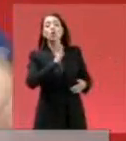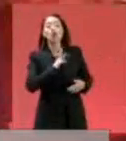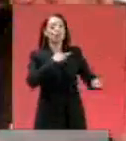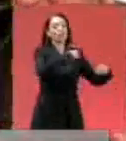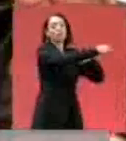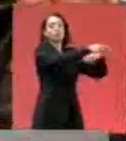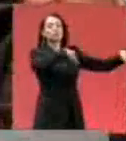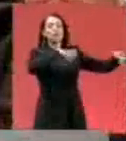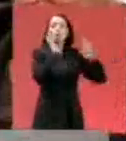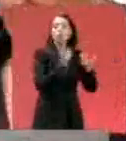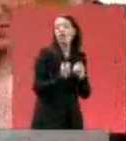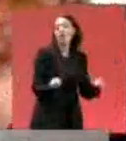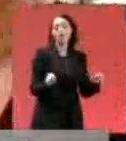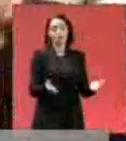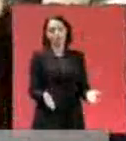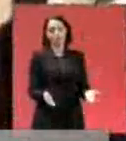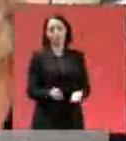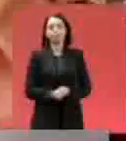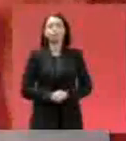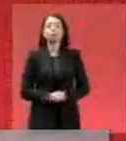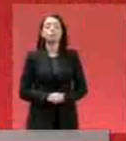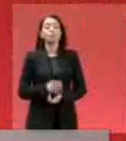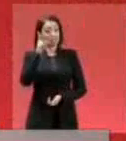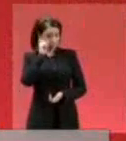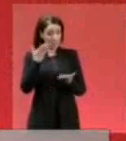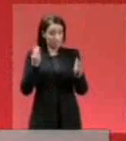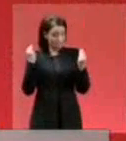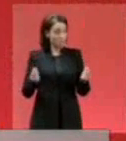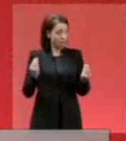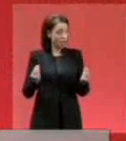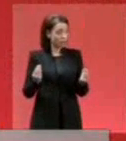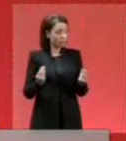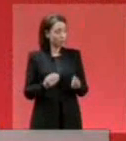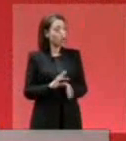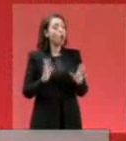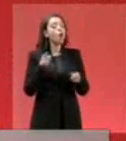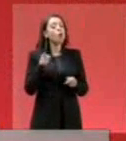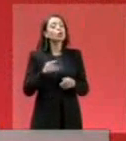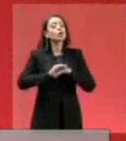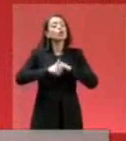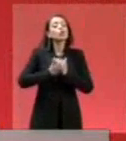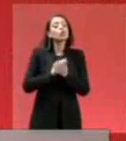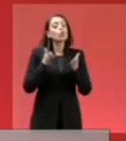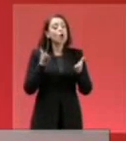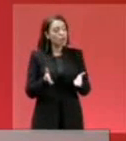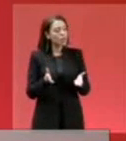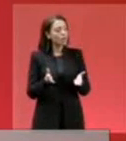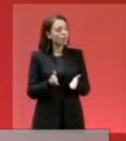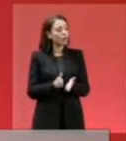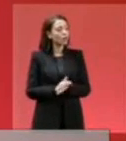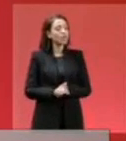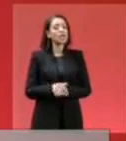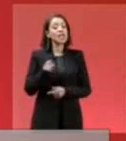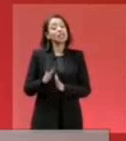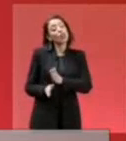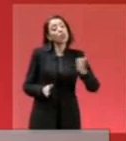να βρεθούν στο θαλάσσιο μέτωπο. Και ξέρετε καλά ότι το ενδιαφέρον μας επίσης για